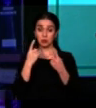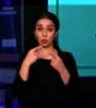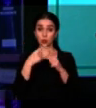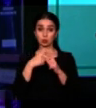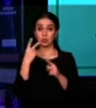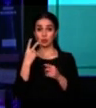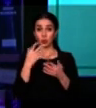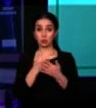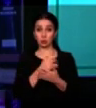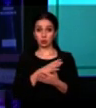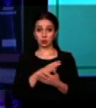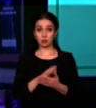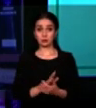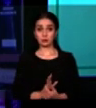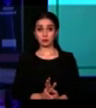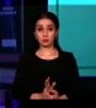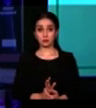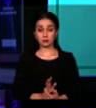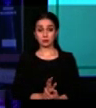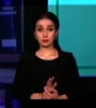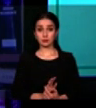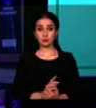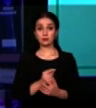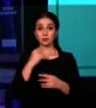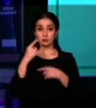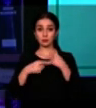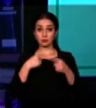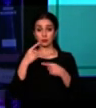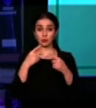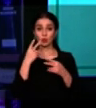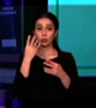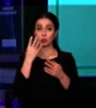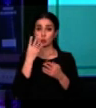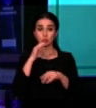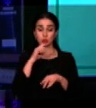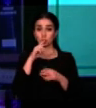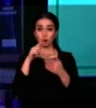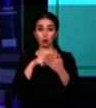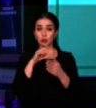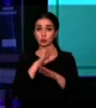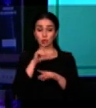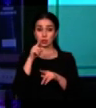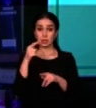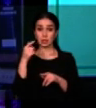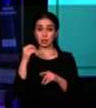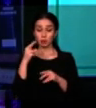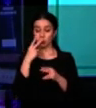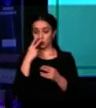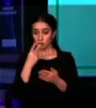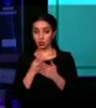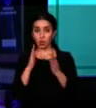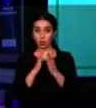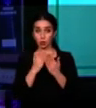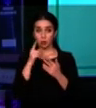bo'ldi. Keyingi savolimiz. 4-savolda to'xtalmadim. Demak, siz geometriya kitobiga murojaat